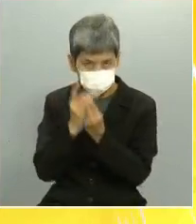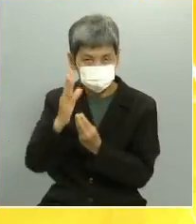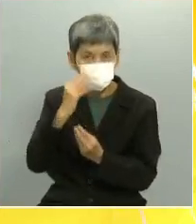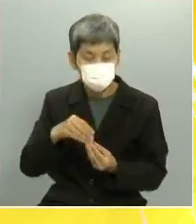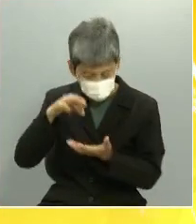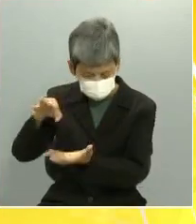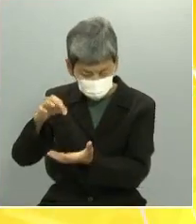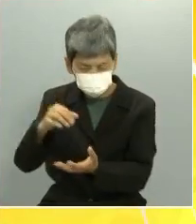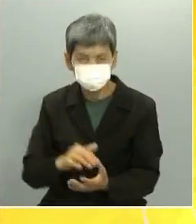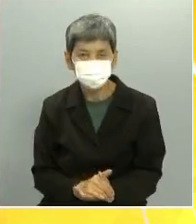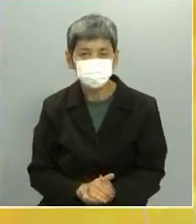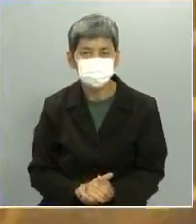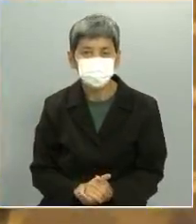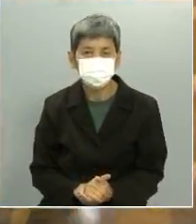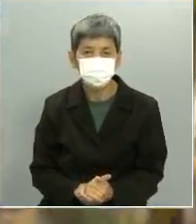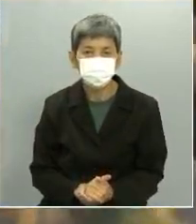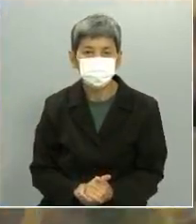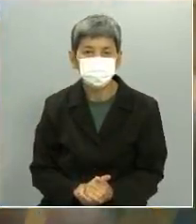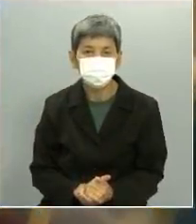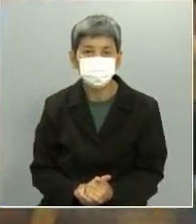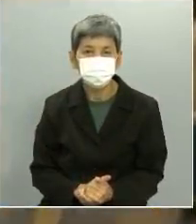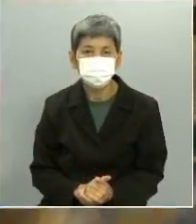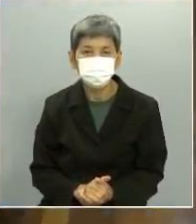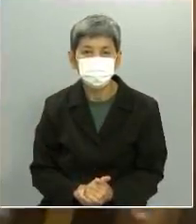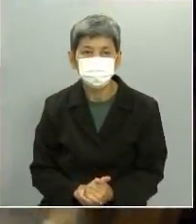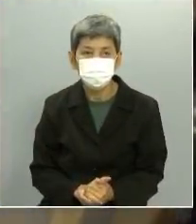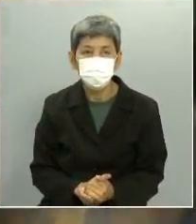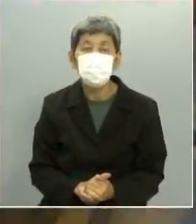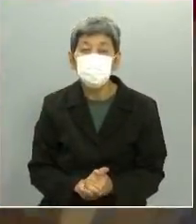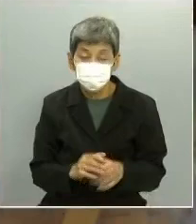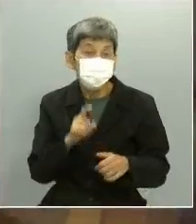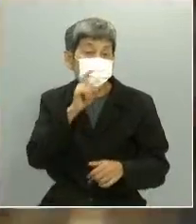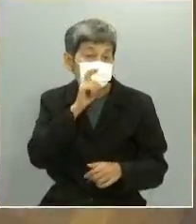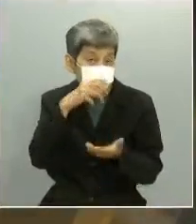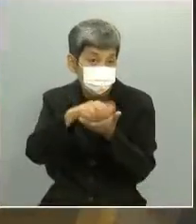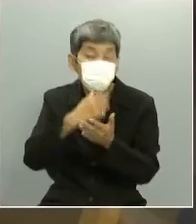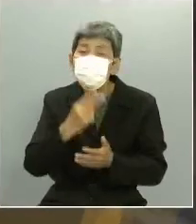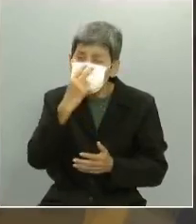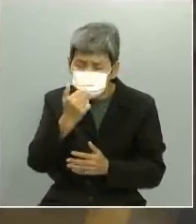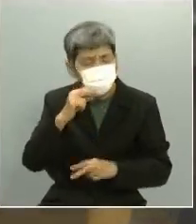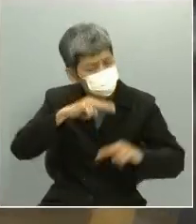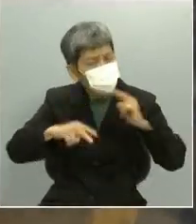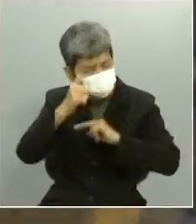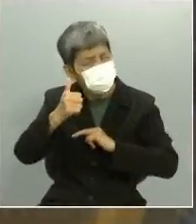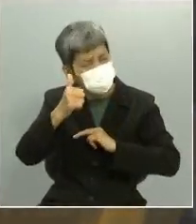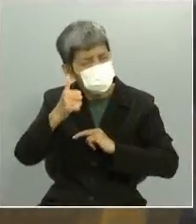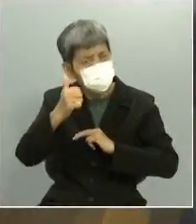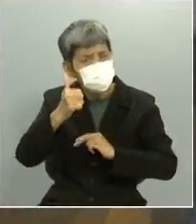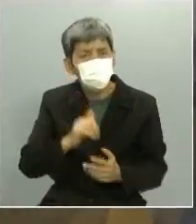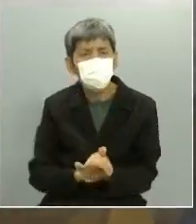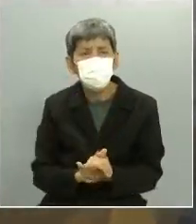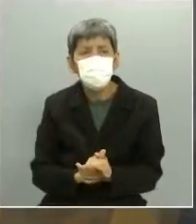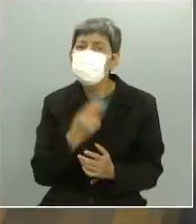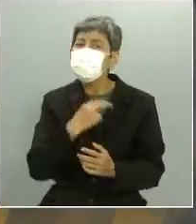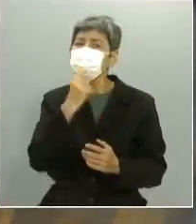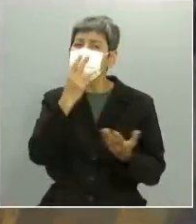ให ้นี่คุณผู้ชมแต่จริงๆคุณชัชชาติอย่างที่บอกก็ตรวจสอบไปเรื่องดีนะแล้วเรื่องอย่